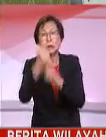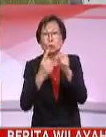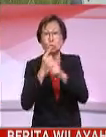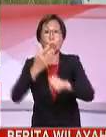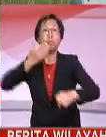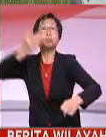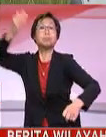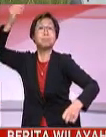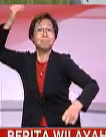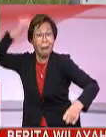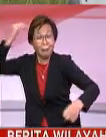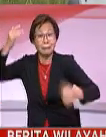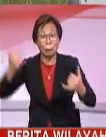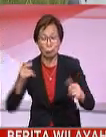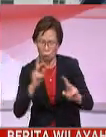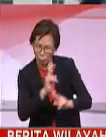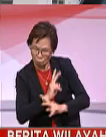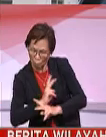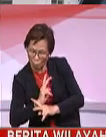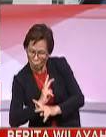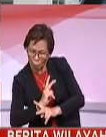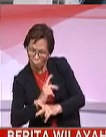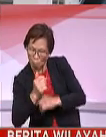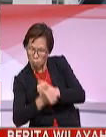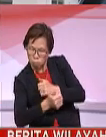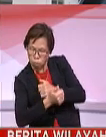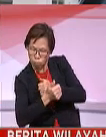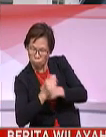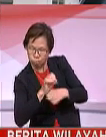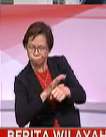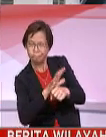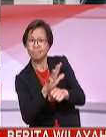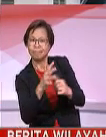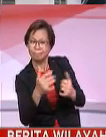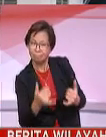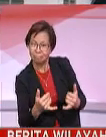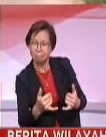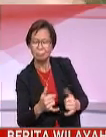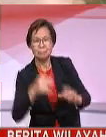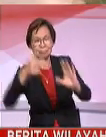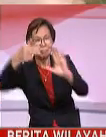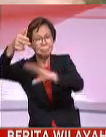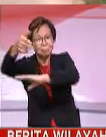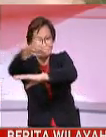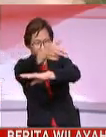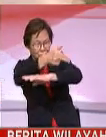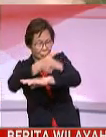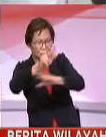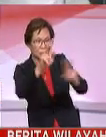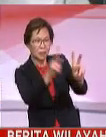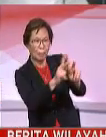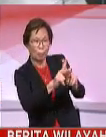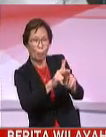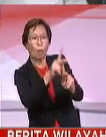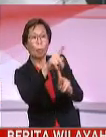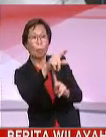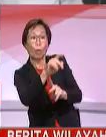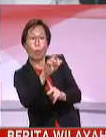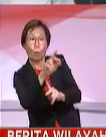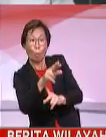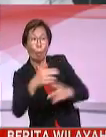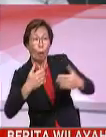lalu. Mereka kini berwaspada dengan bahaya COVID-19. Tinjauan RTM ke kampung itu